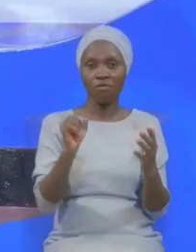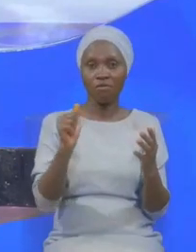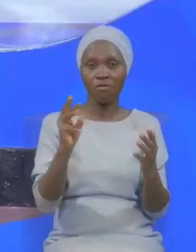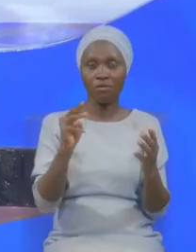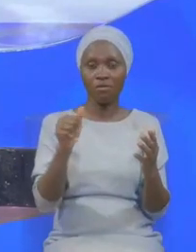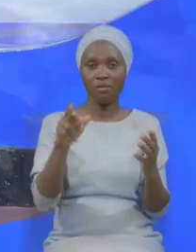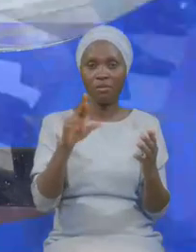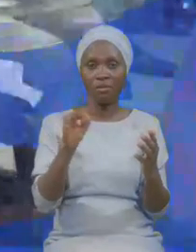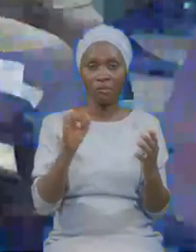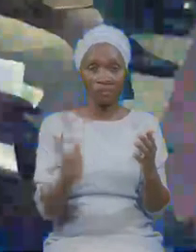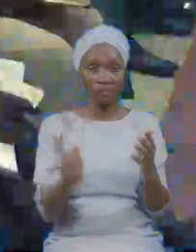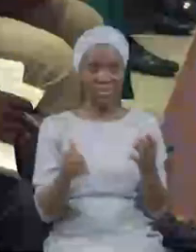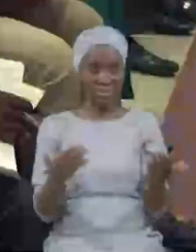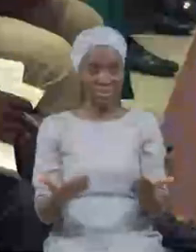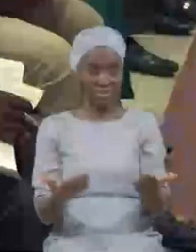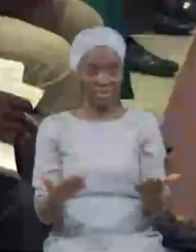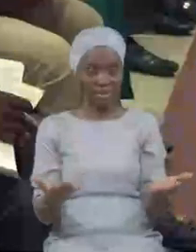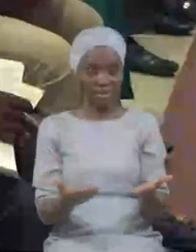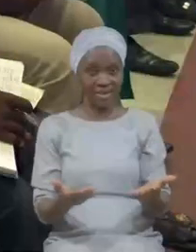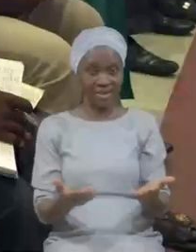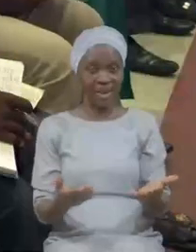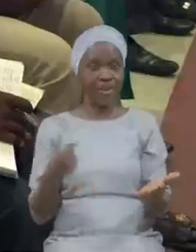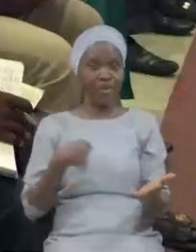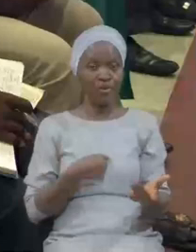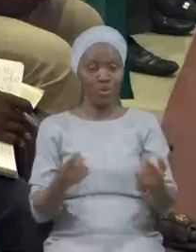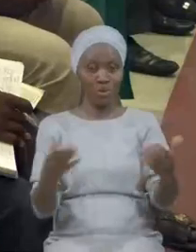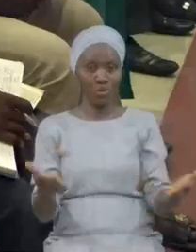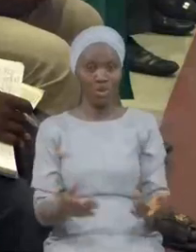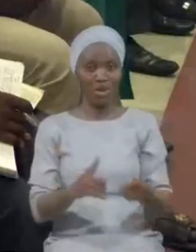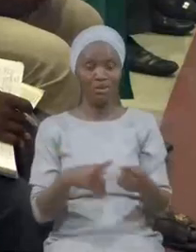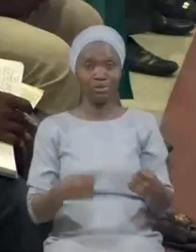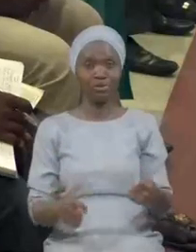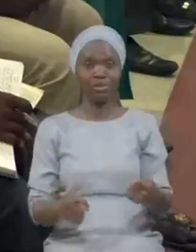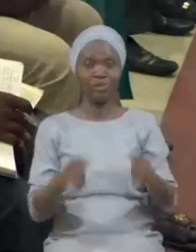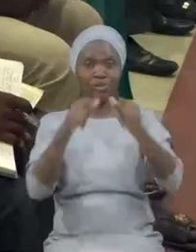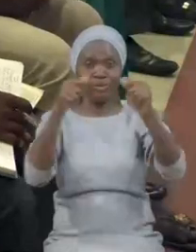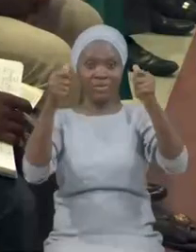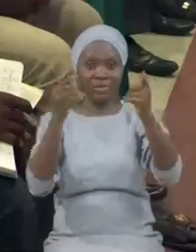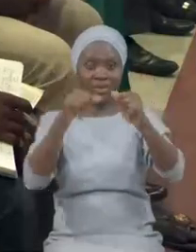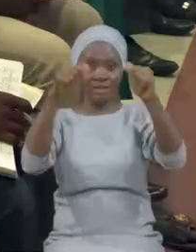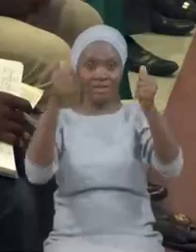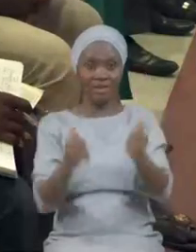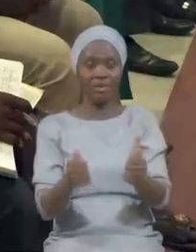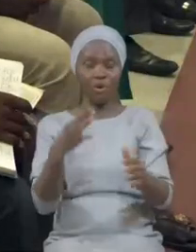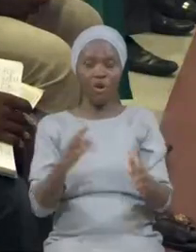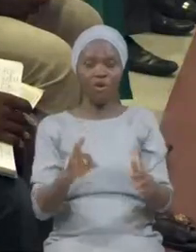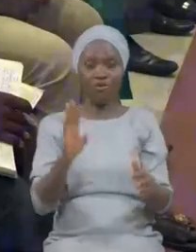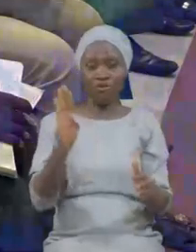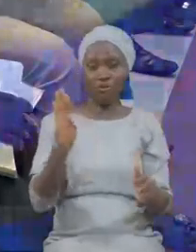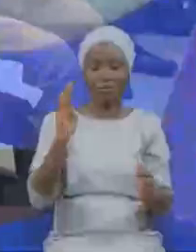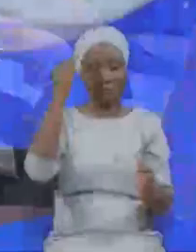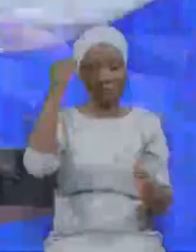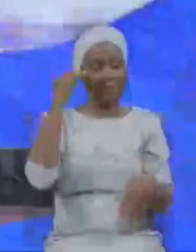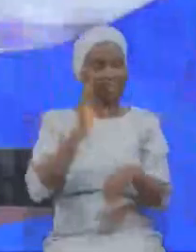au temple à Bagada. Et il prêcha le Christ. Les foules tout entières